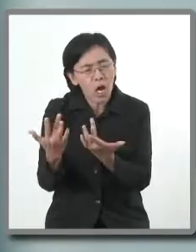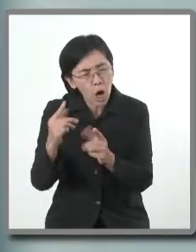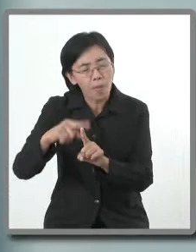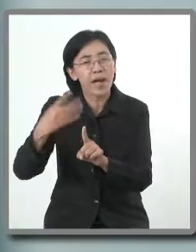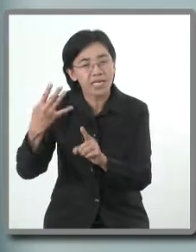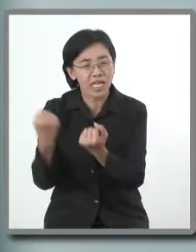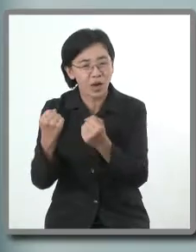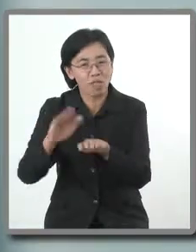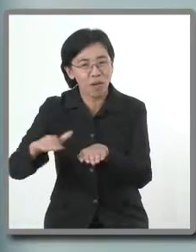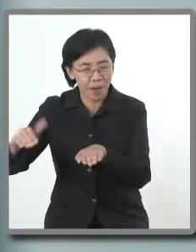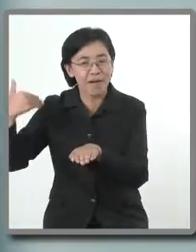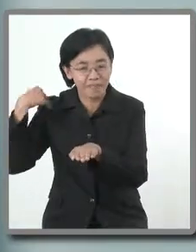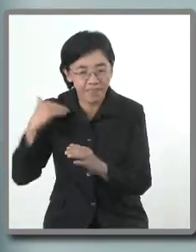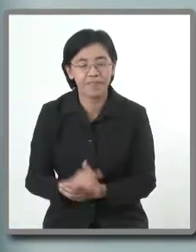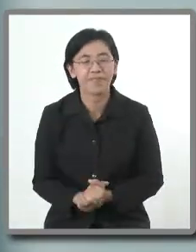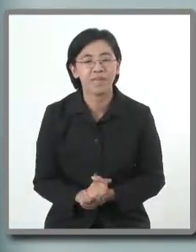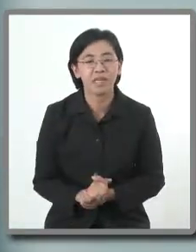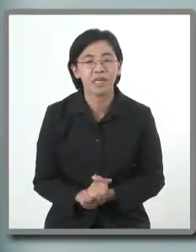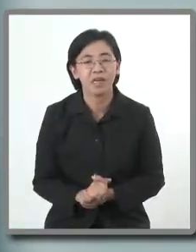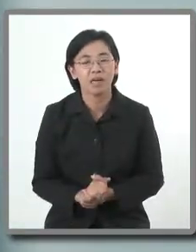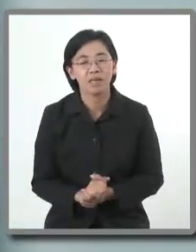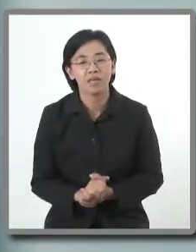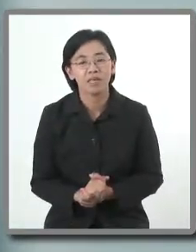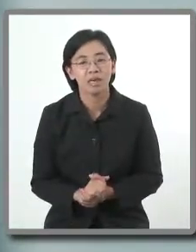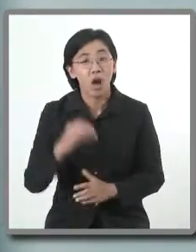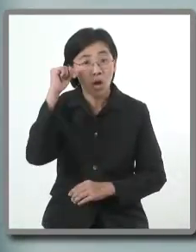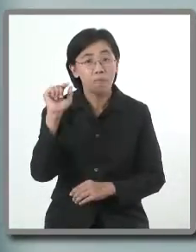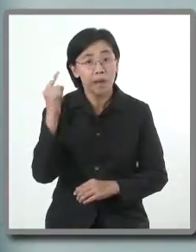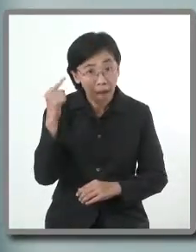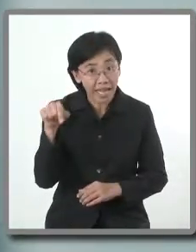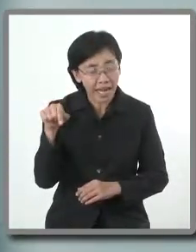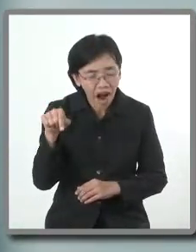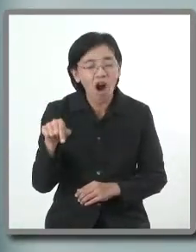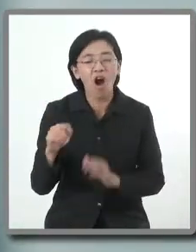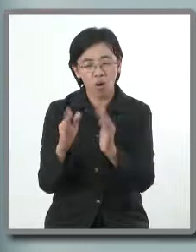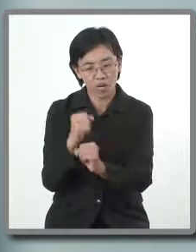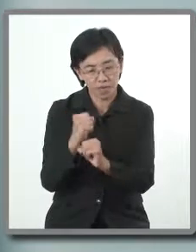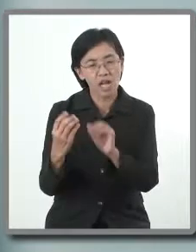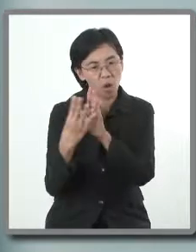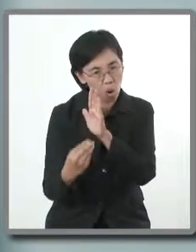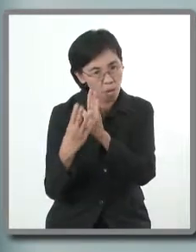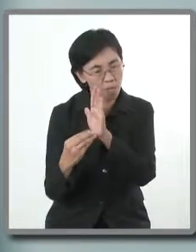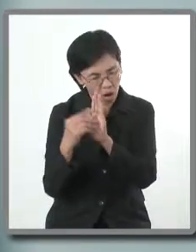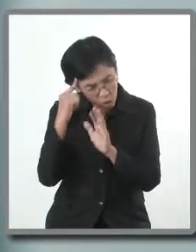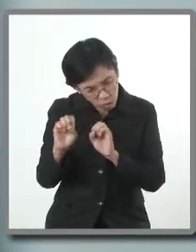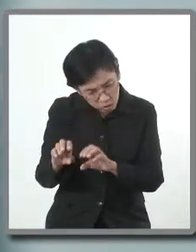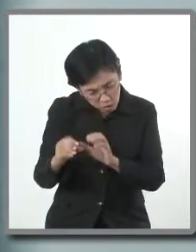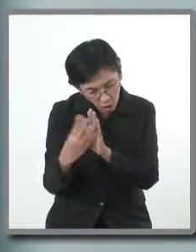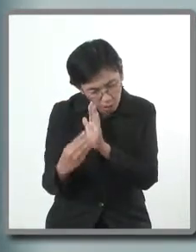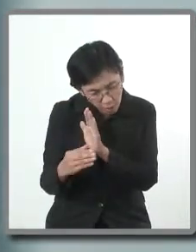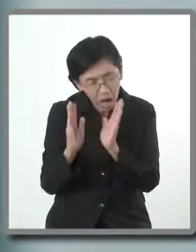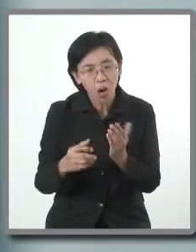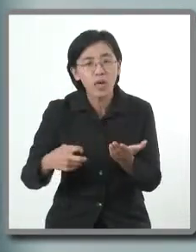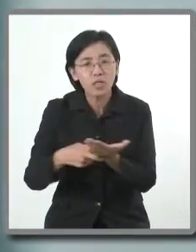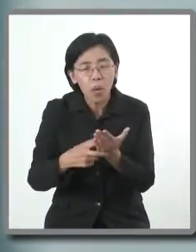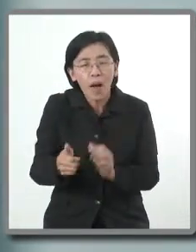นนะครับเพราะฉะนั้นทุกเขตการรถที่รับรถใหม่จะต้องอบรมเข้มงวดกับ พนักงานขับรถพนักงานเก็บค่าโดยสารในเรื่องของ